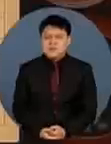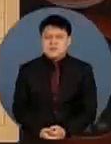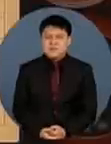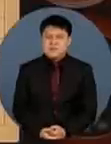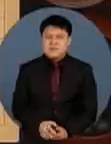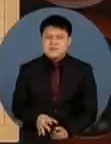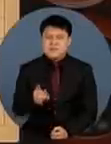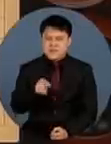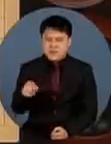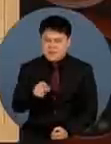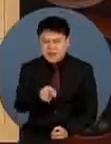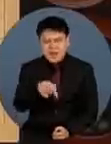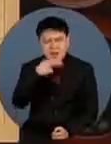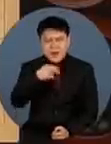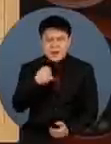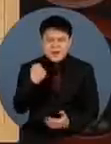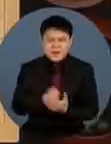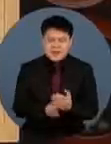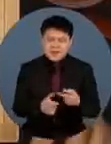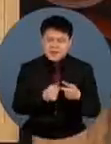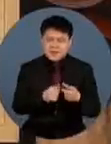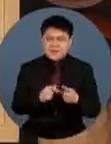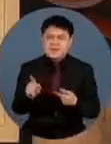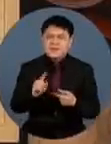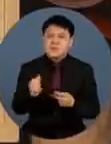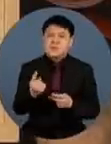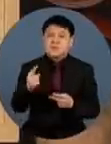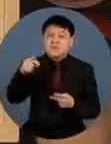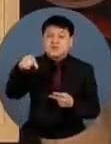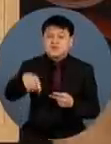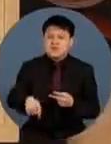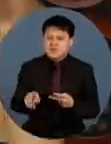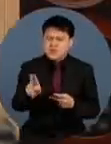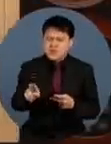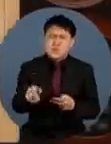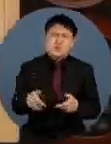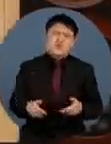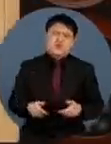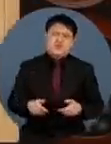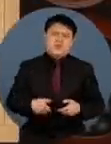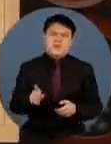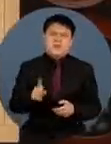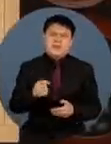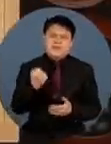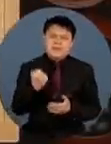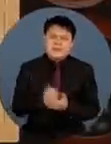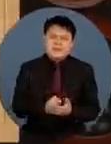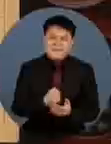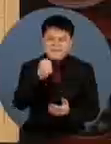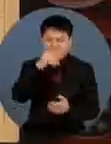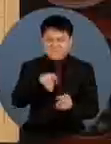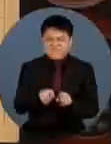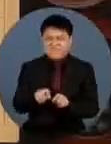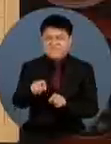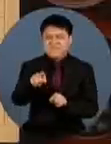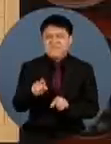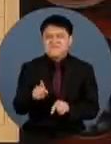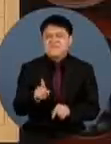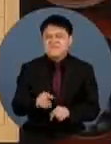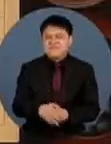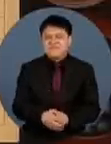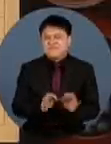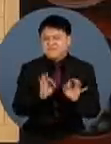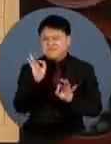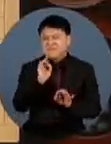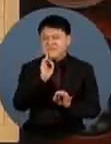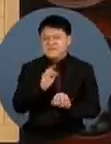갈라치지 못했던 점, 두 번째는 혹으로 부풀 자리를 네, 늘어서 먼저